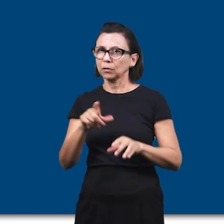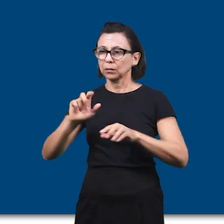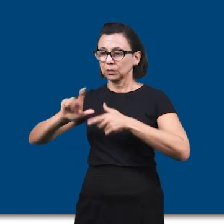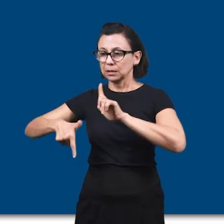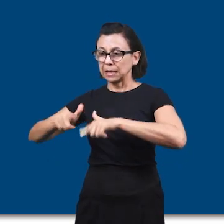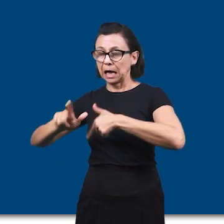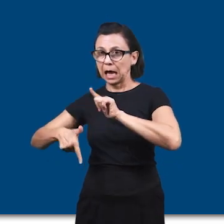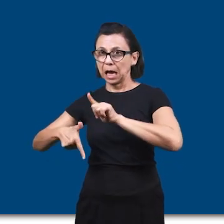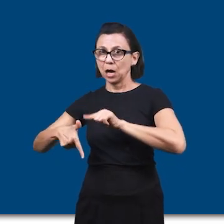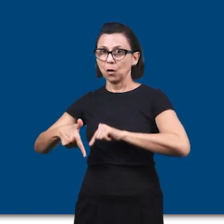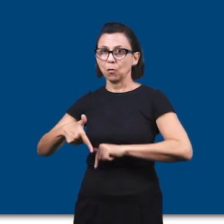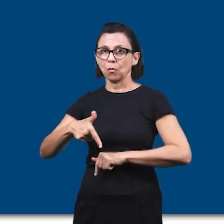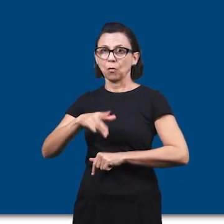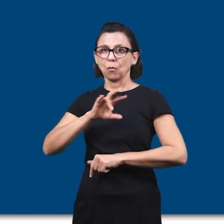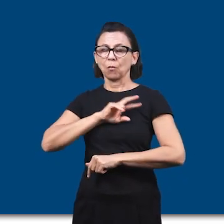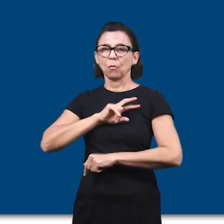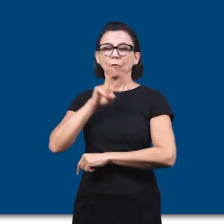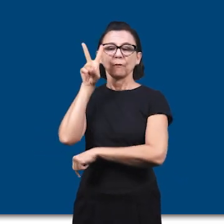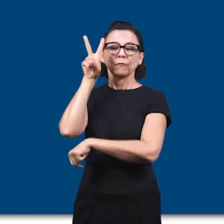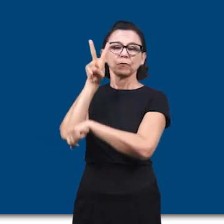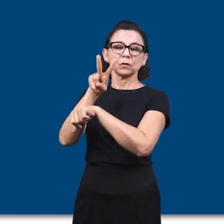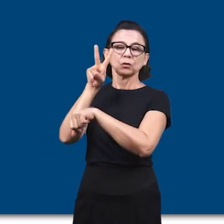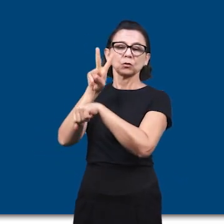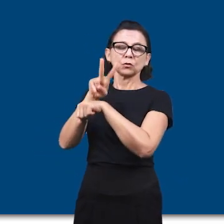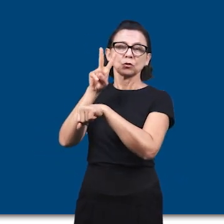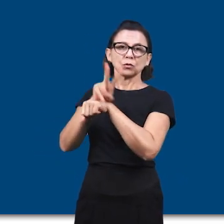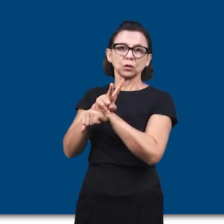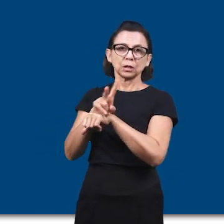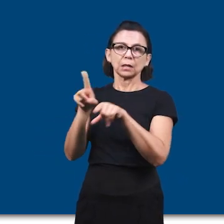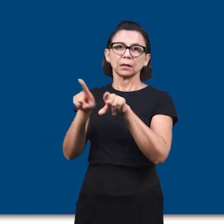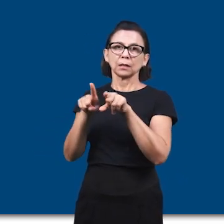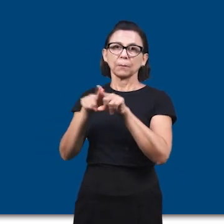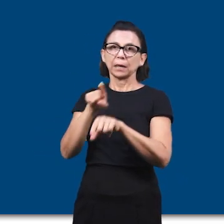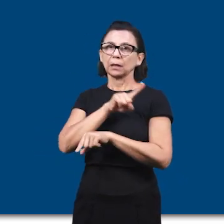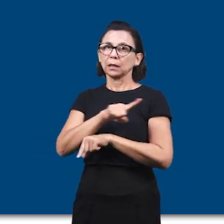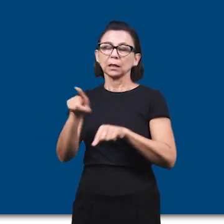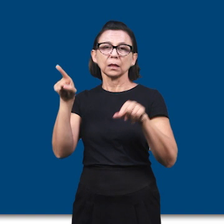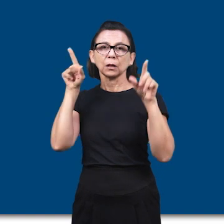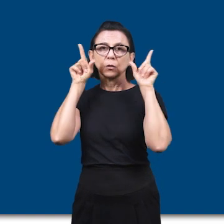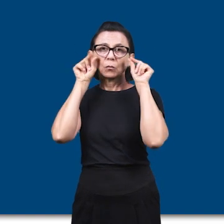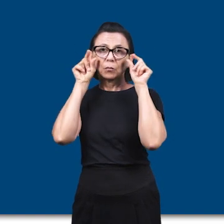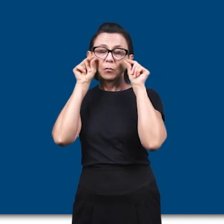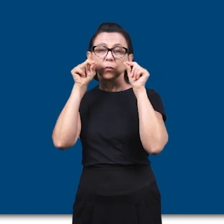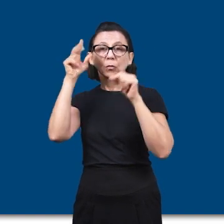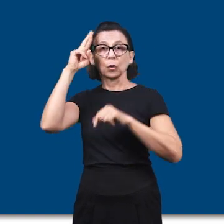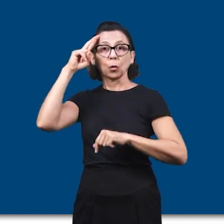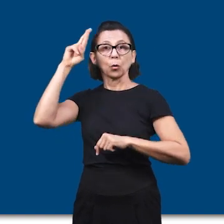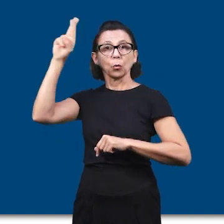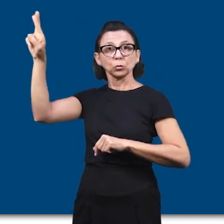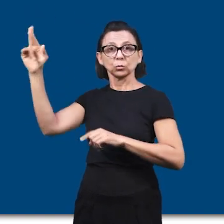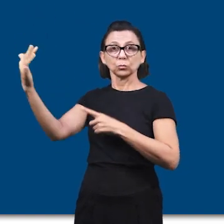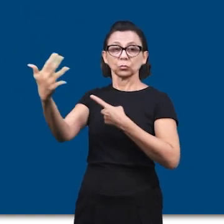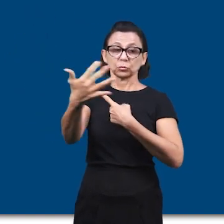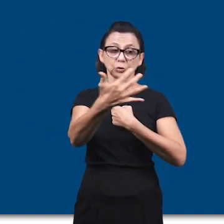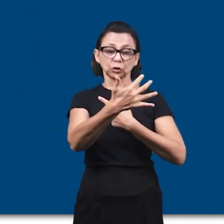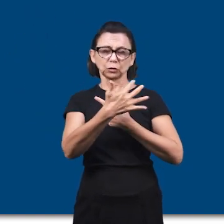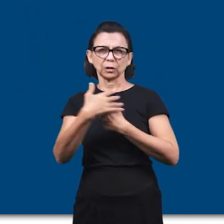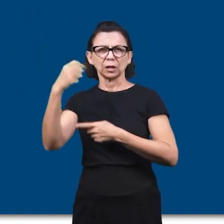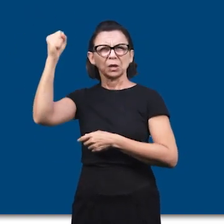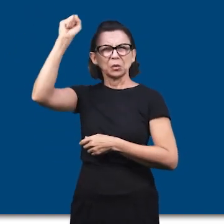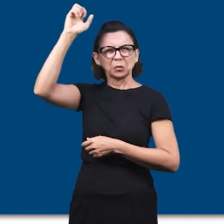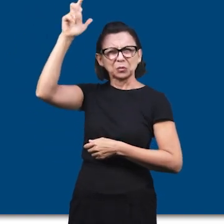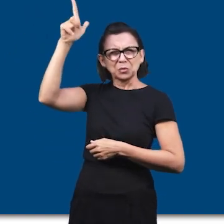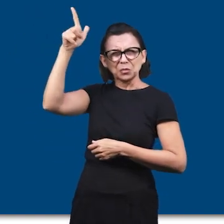Израиля. Господь хранитель твой, Господь сень твоя с правой руки твоей.